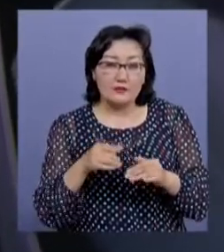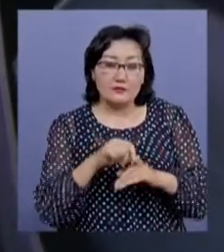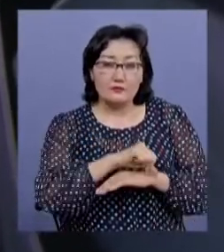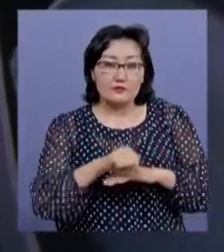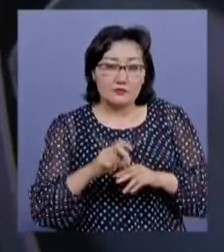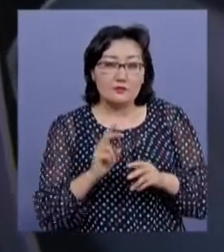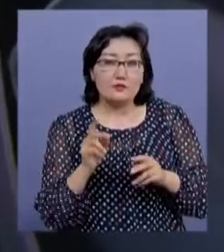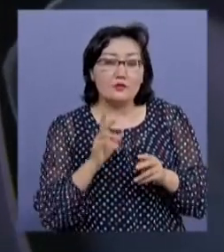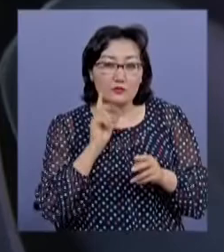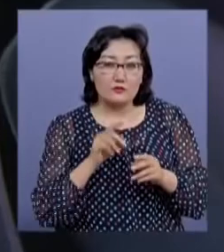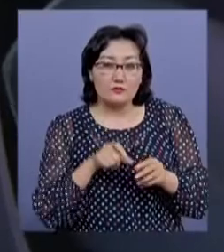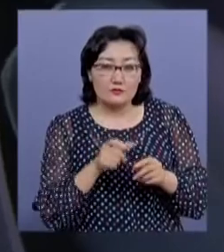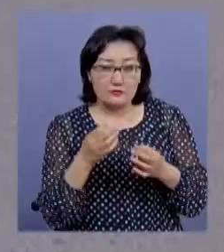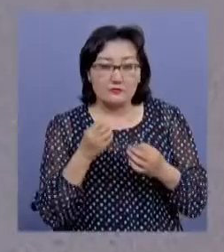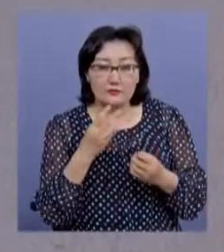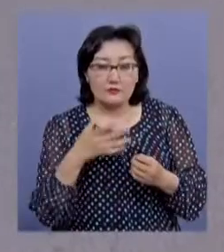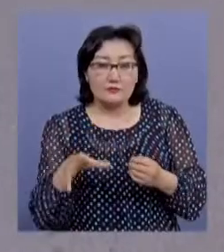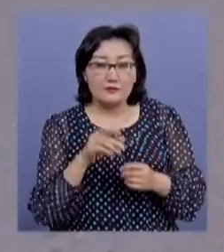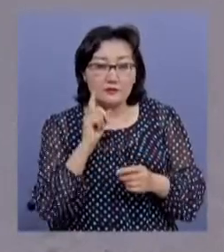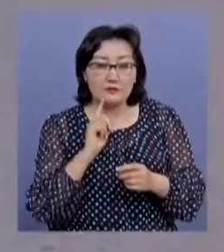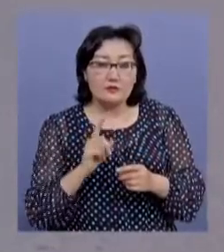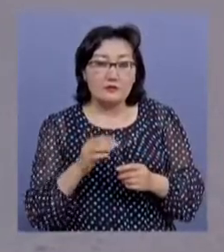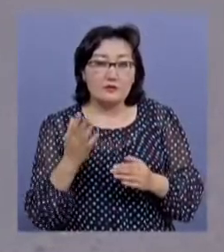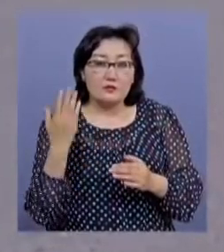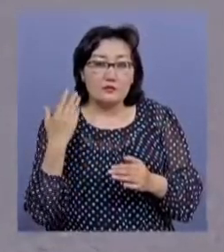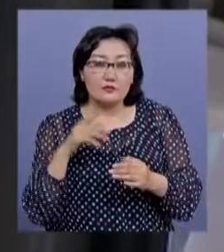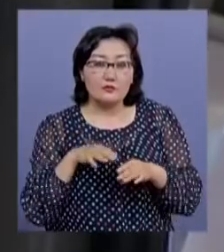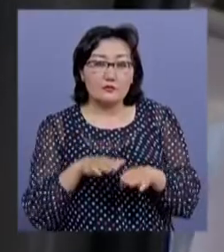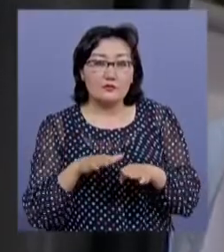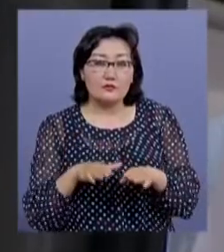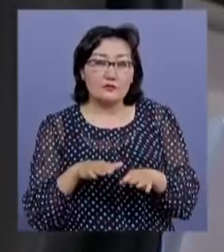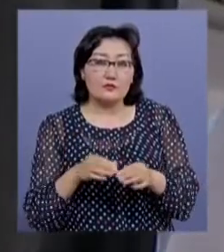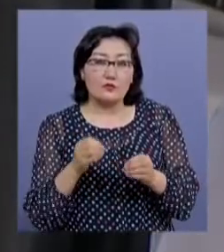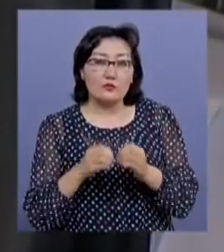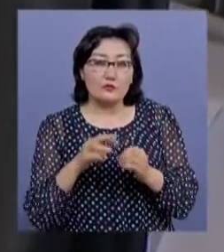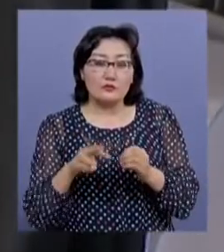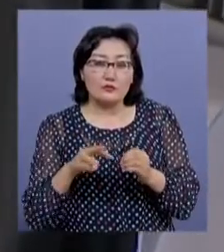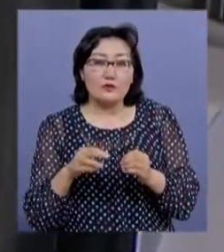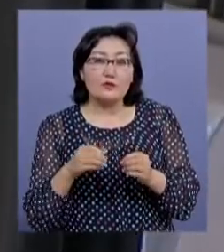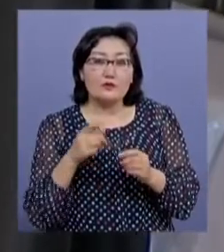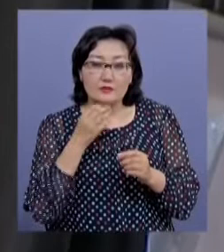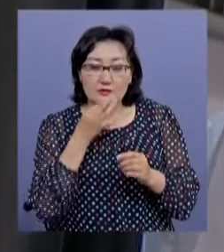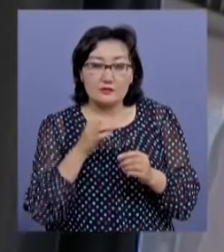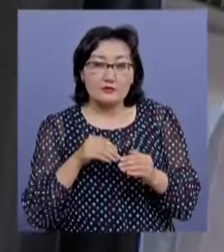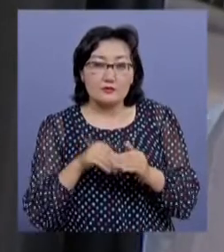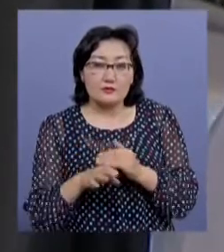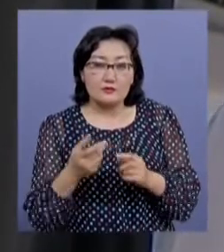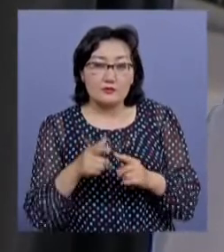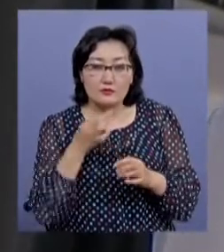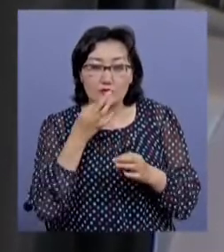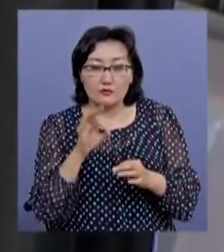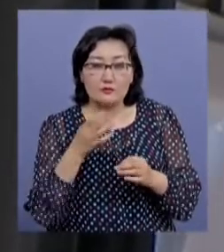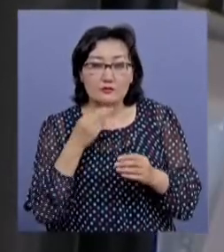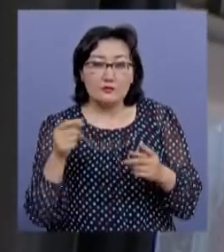жақсы. Бұлай жақсы, бәріне ыңғайлы. Бұрын кептеліс 10 минут ерте шығып кетуші едік. Қазір оны өзіміздің уақытымызбен